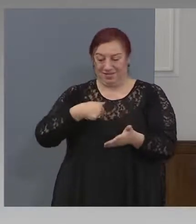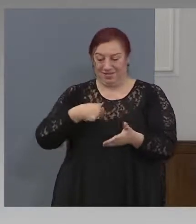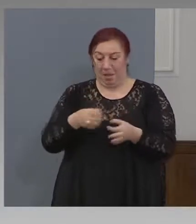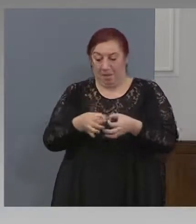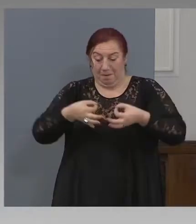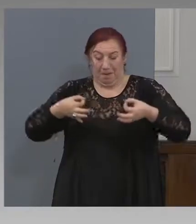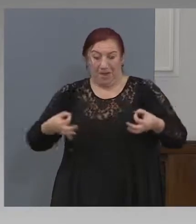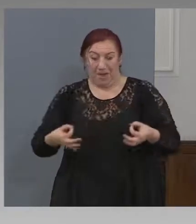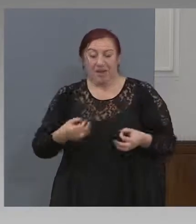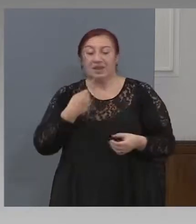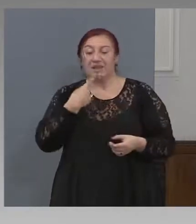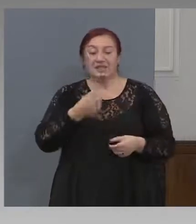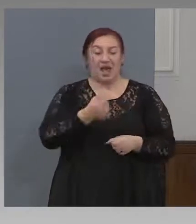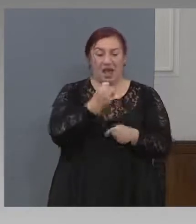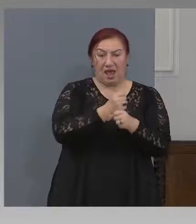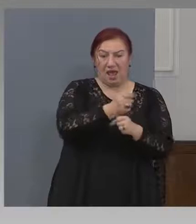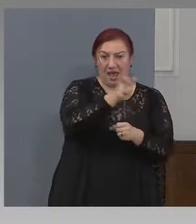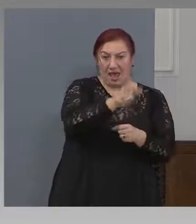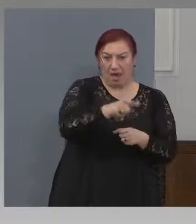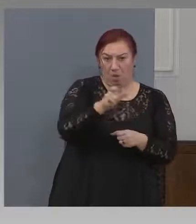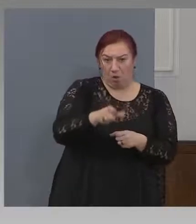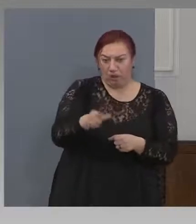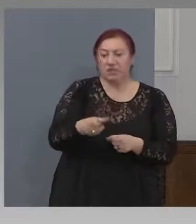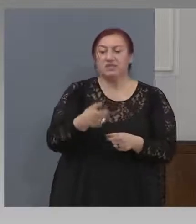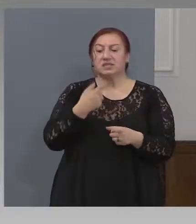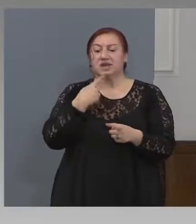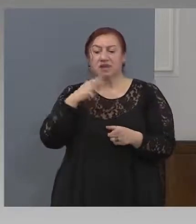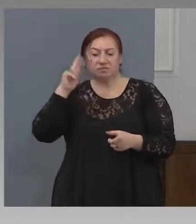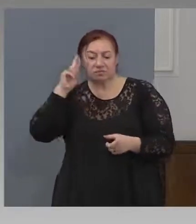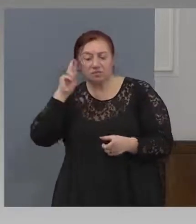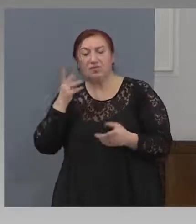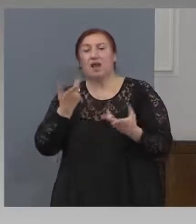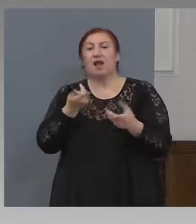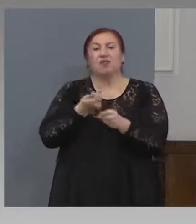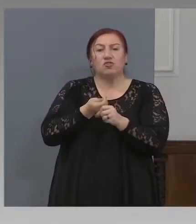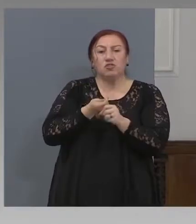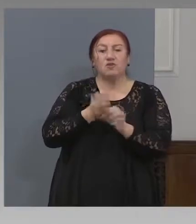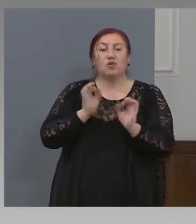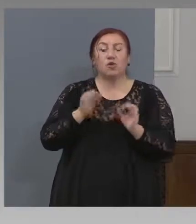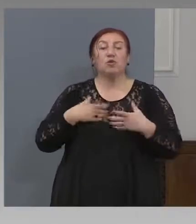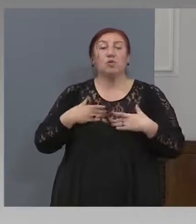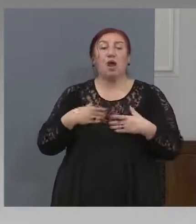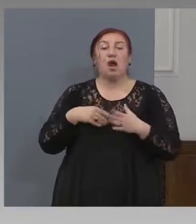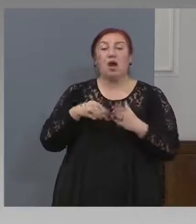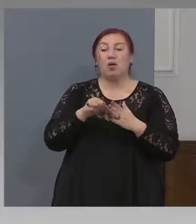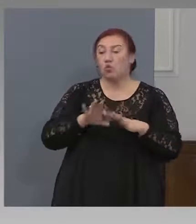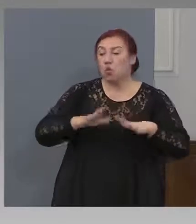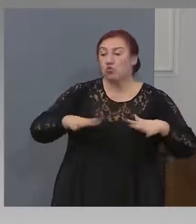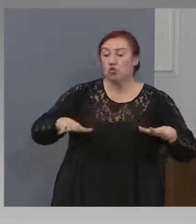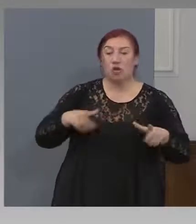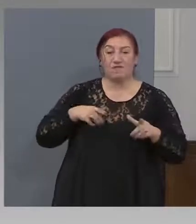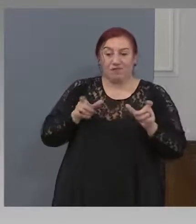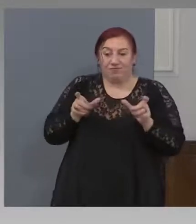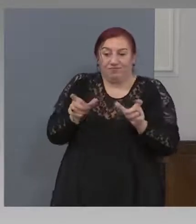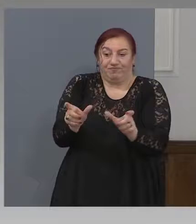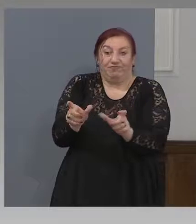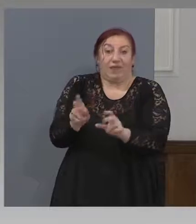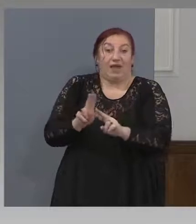работния състав и персонал на тези предприятия, как се действа при условия на карантиниране на някои от тях, и